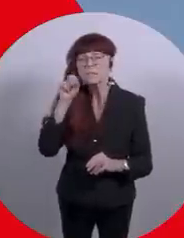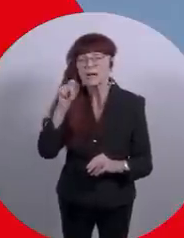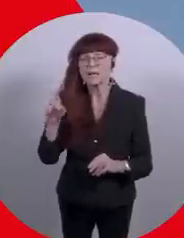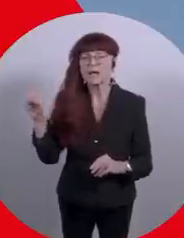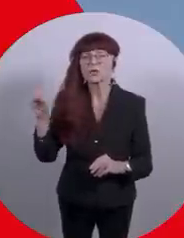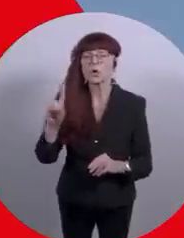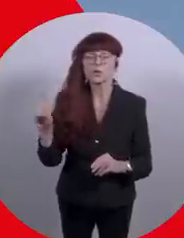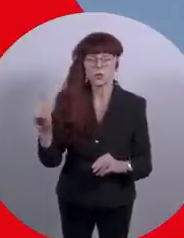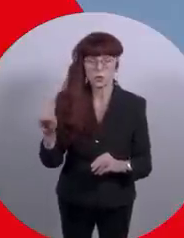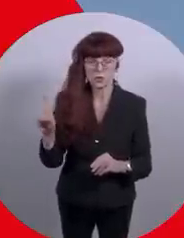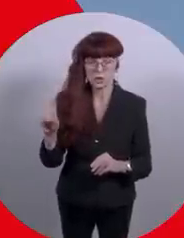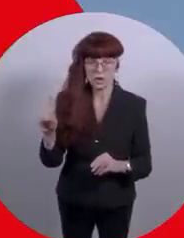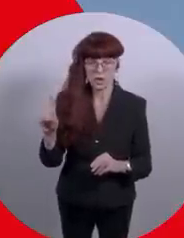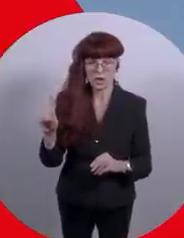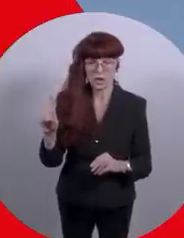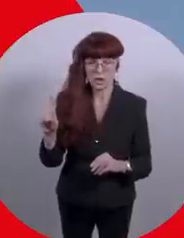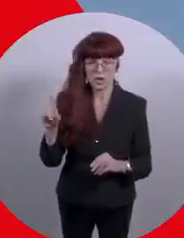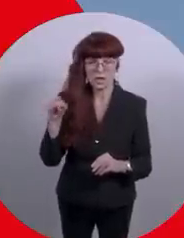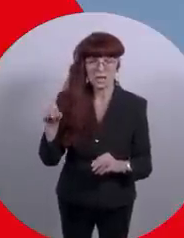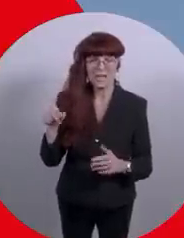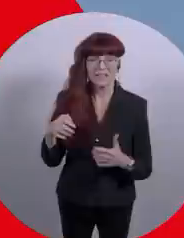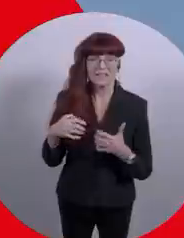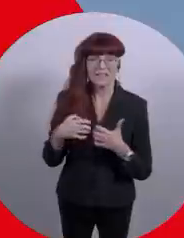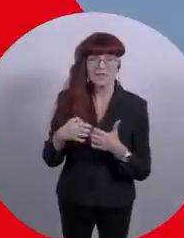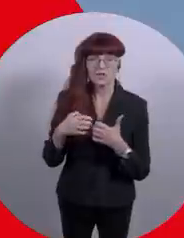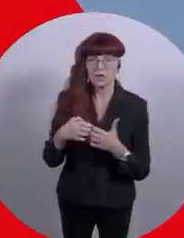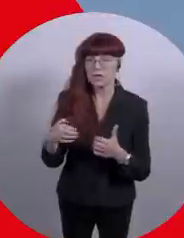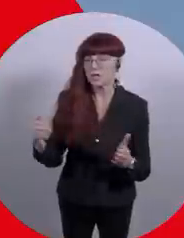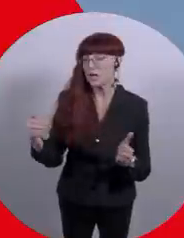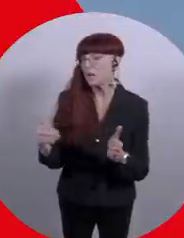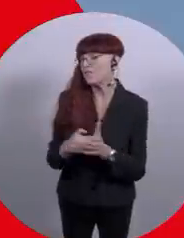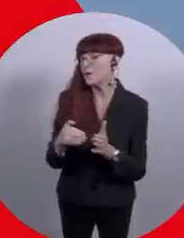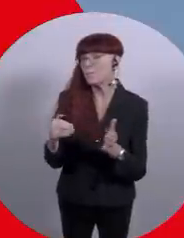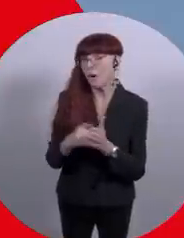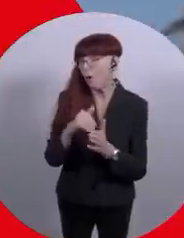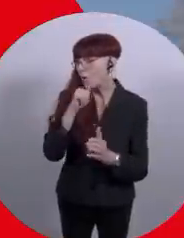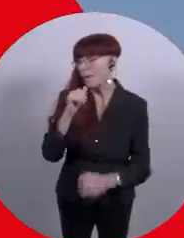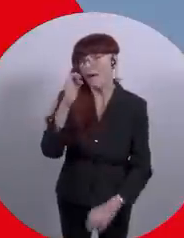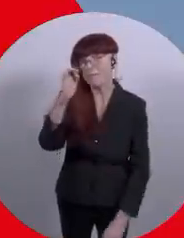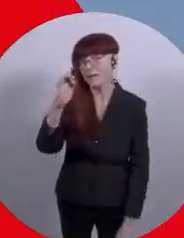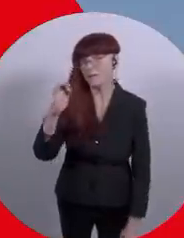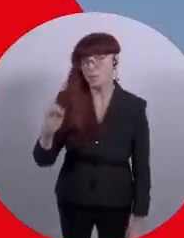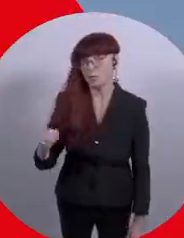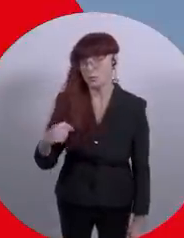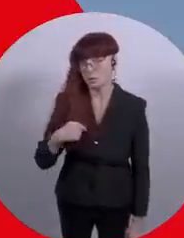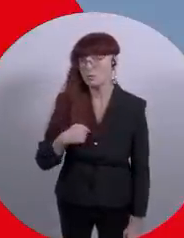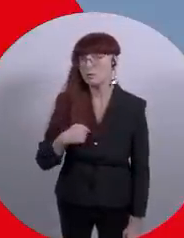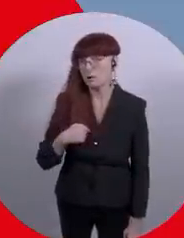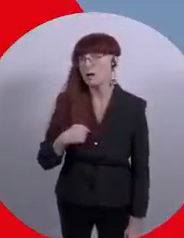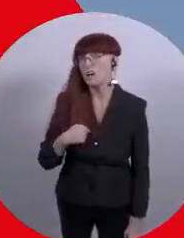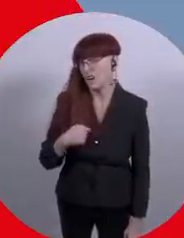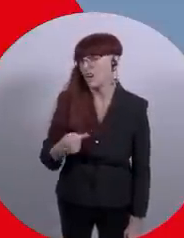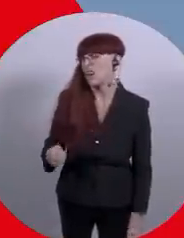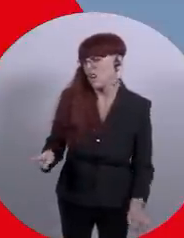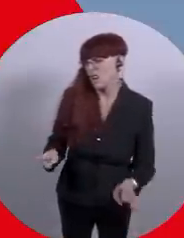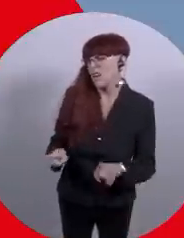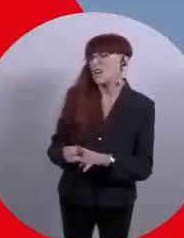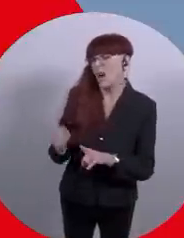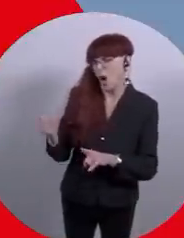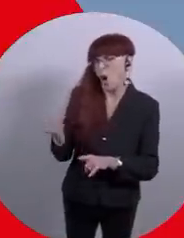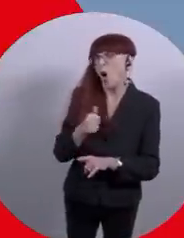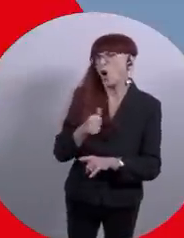die Geschichte wir bräuchten keine Quoten ich habe das auch einmal in der Diskussion